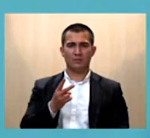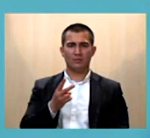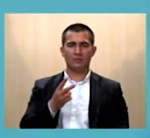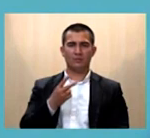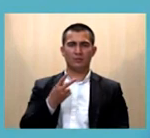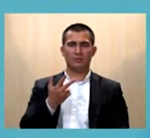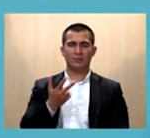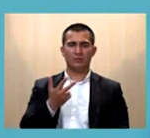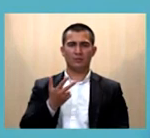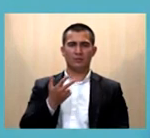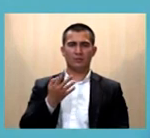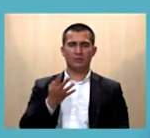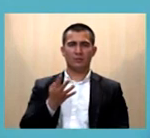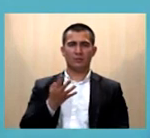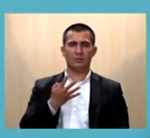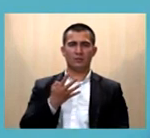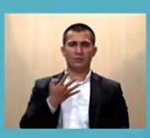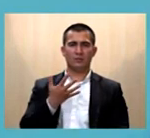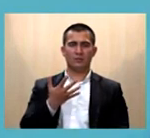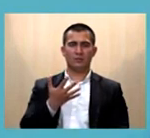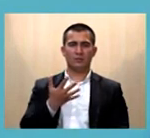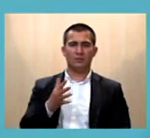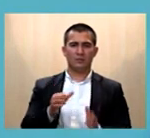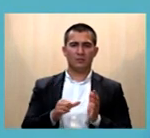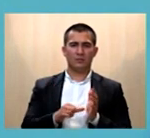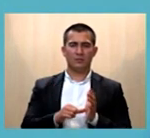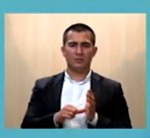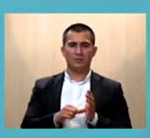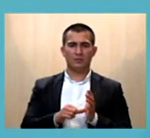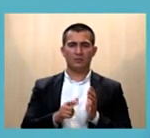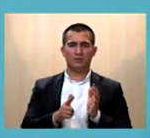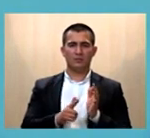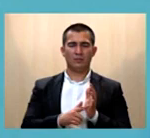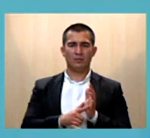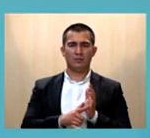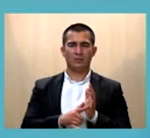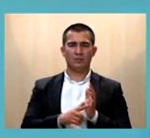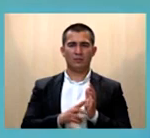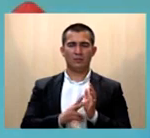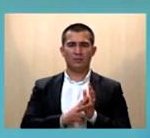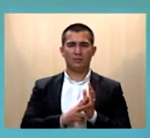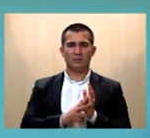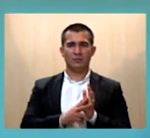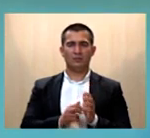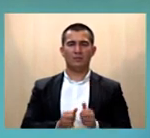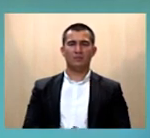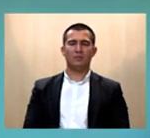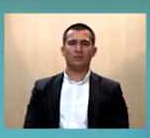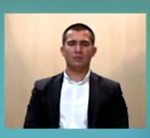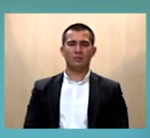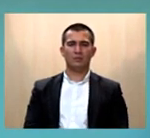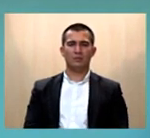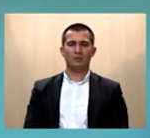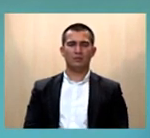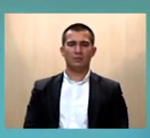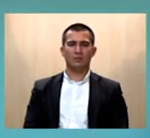2 3 4 5 6 7 8 Endi